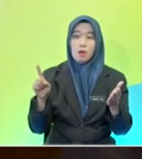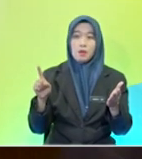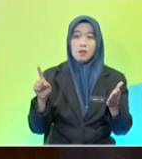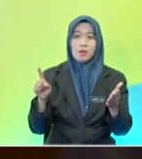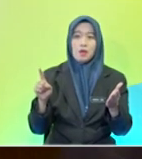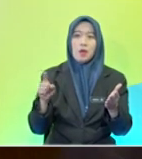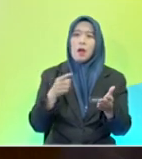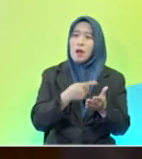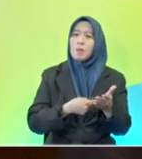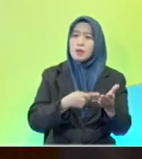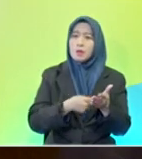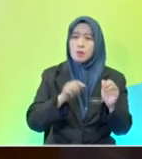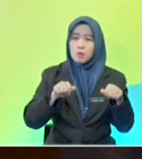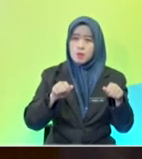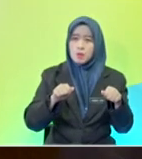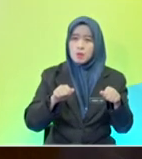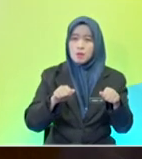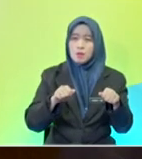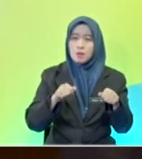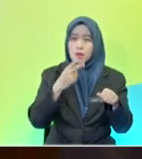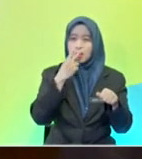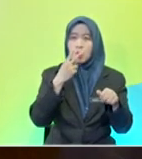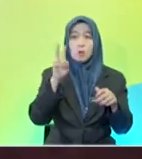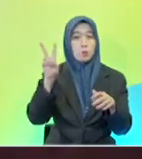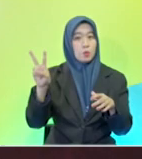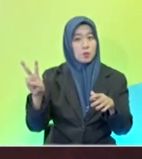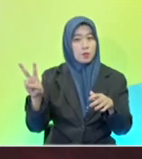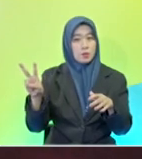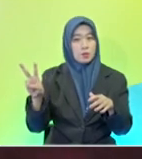Gambar apa? Adik-adik boleh teka tak ni? Dua.